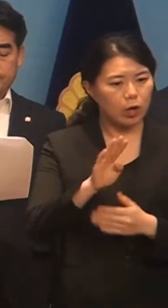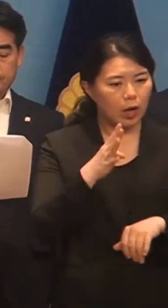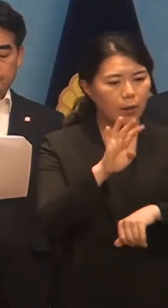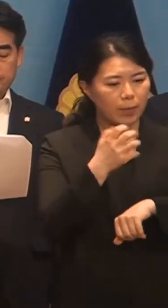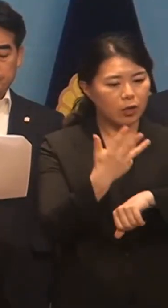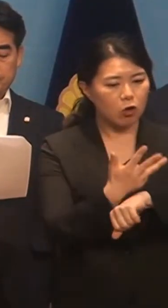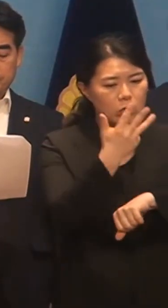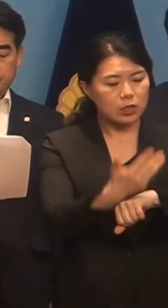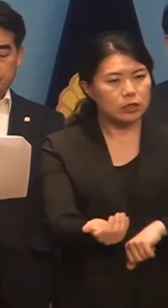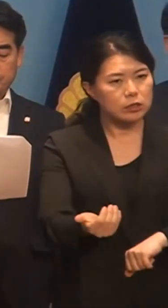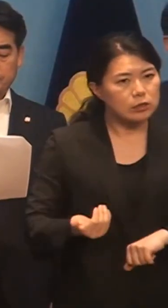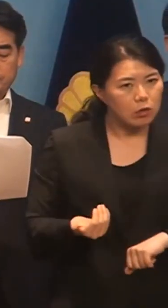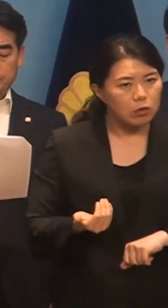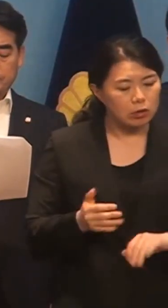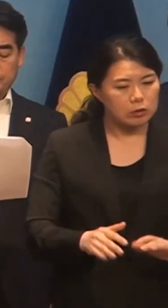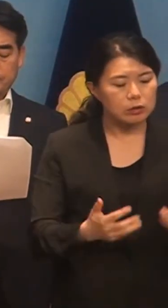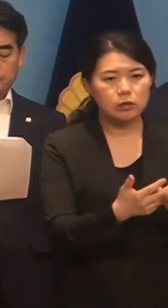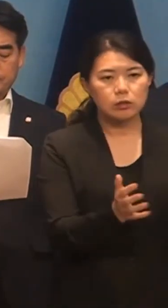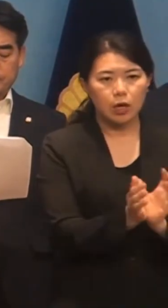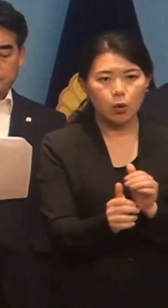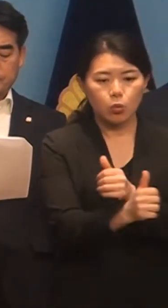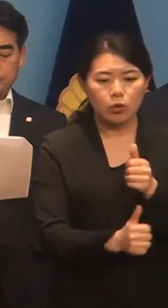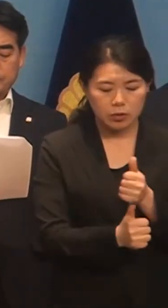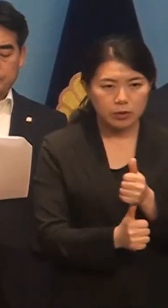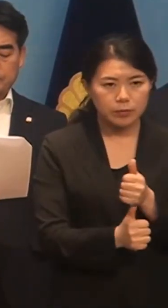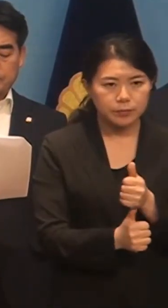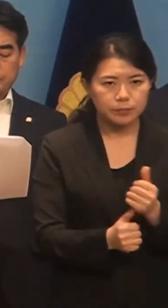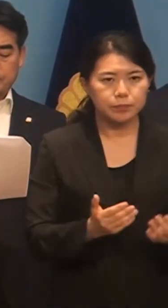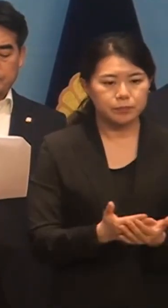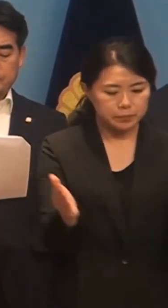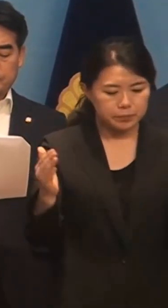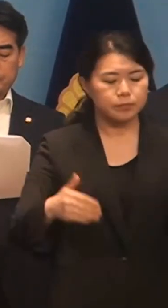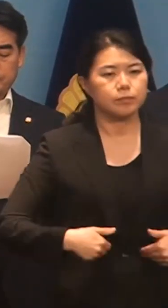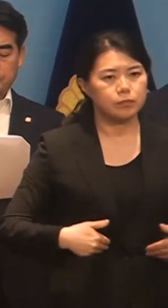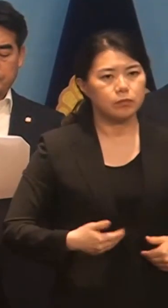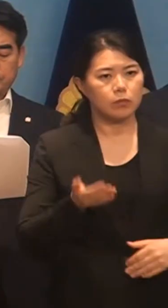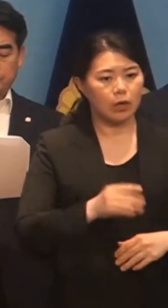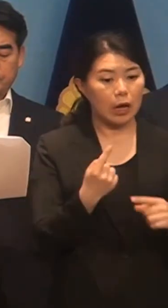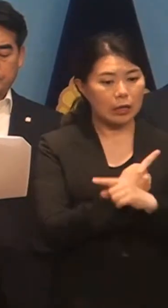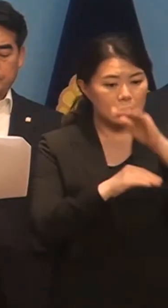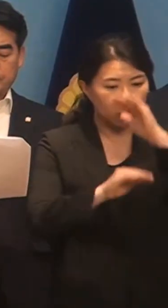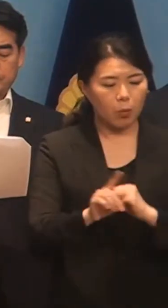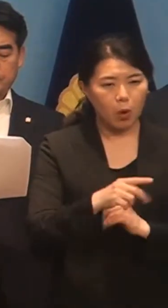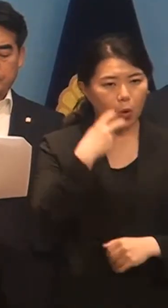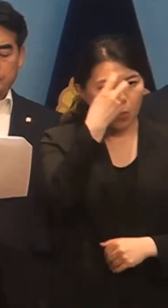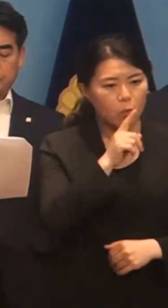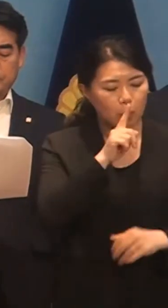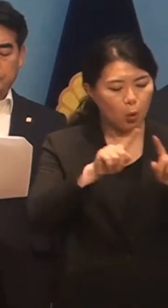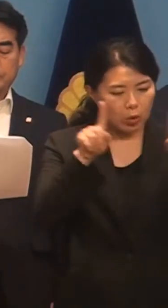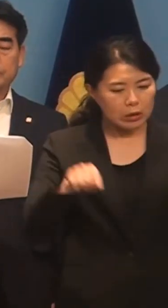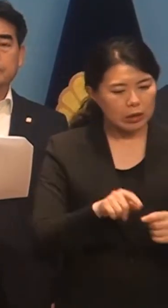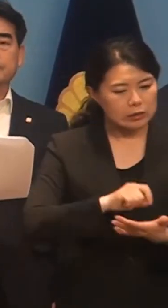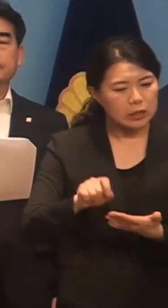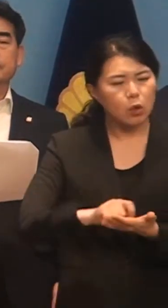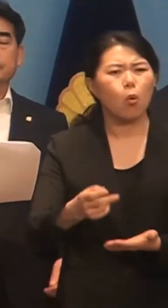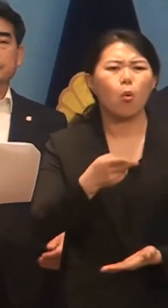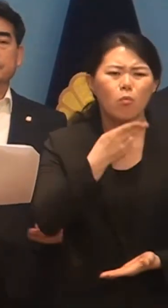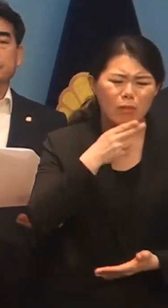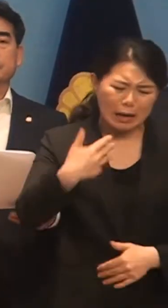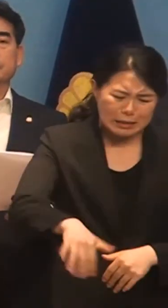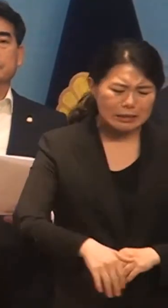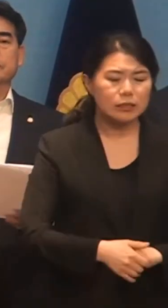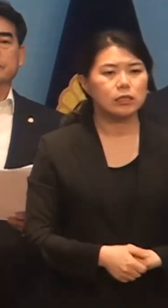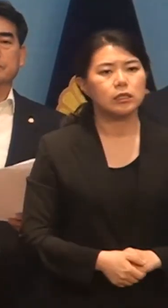48시간 전까지 소속위원회에게 배부되어야 하나 개정안은 검토 보고서조차 작성되지 않은